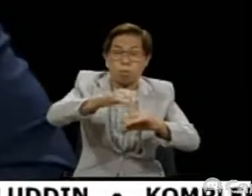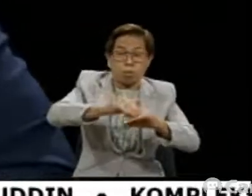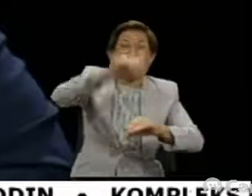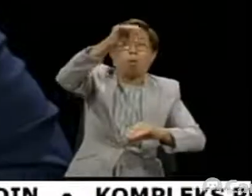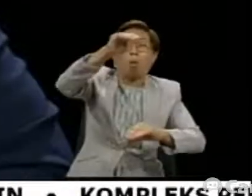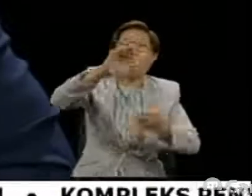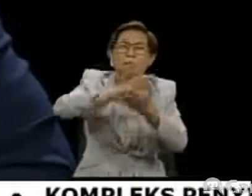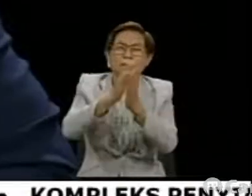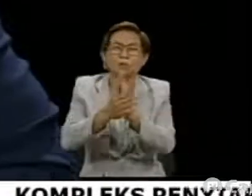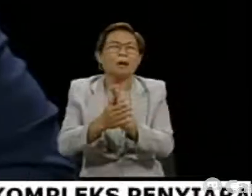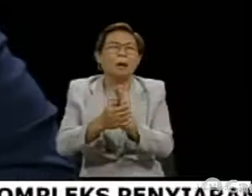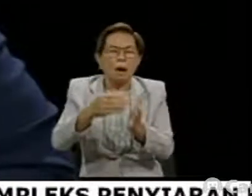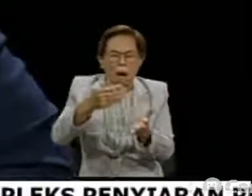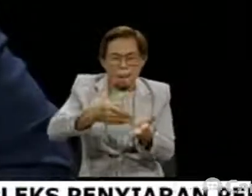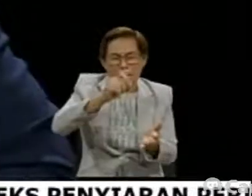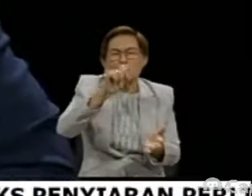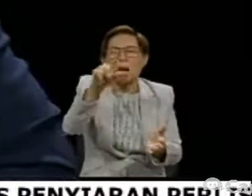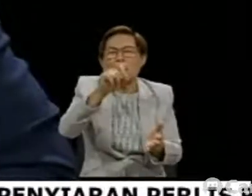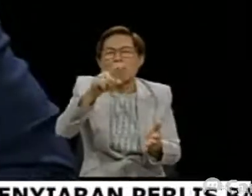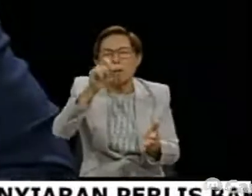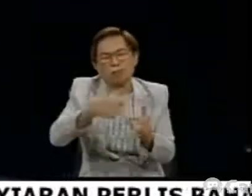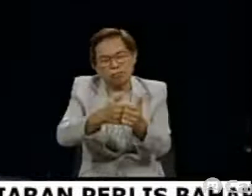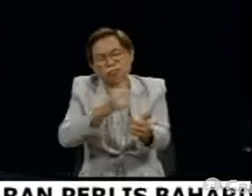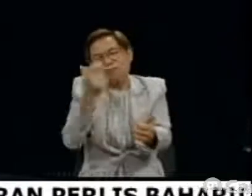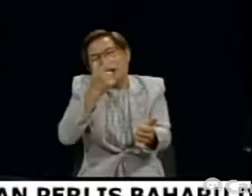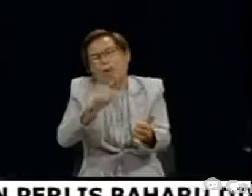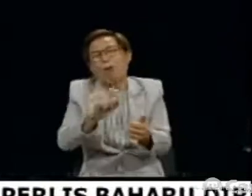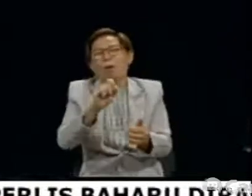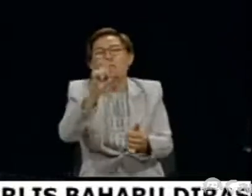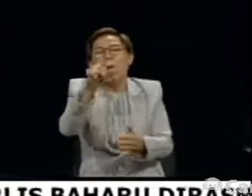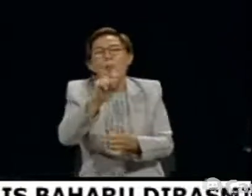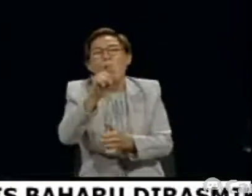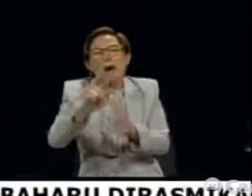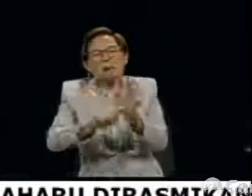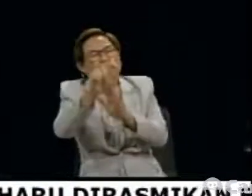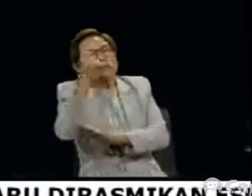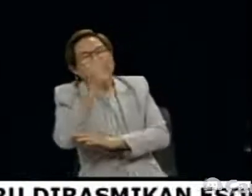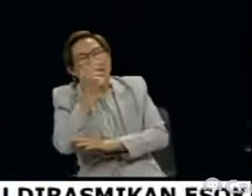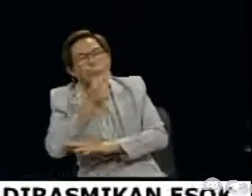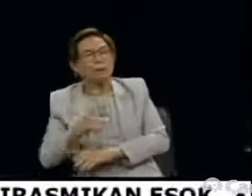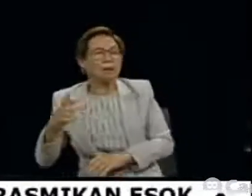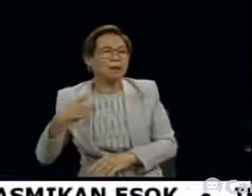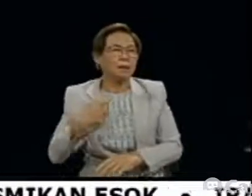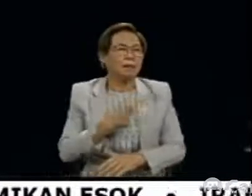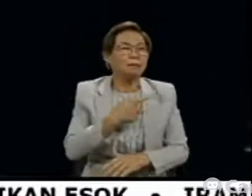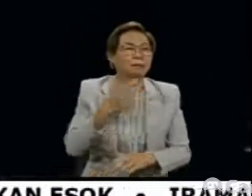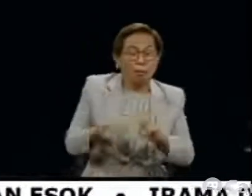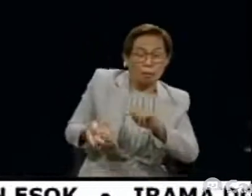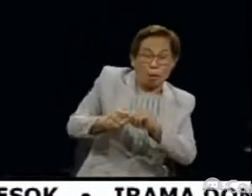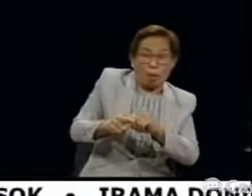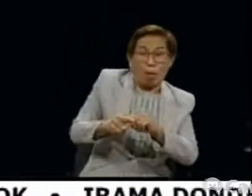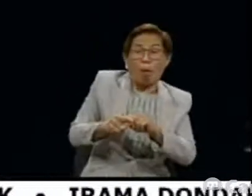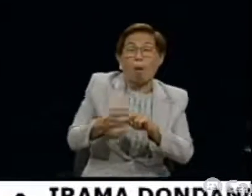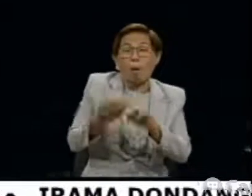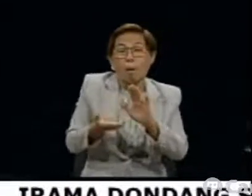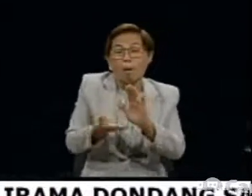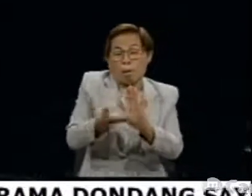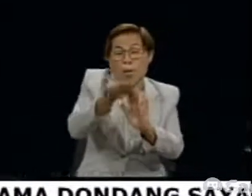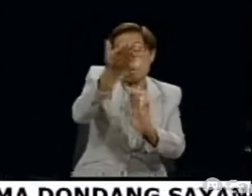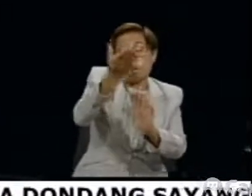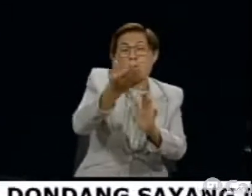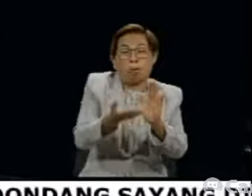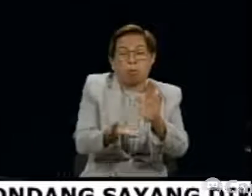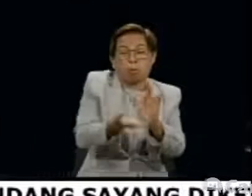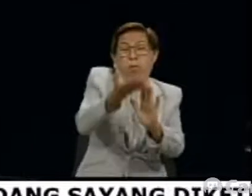terlalu tinggi untuk negara kita tapi keramas yang sama juga akhirnya untuk memahami bahwa peningkatan subsidi yang